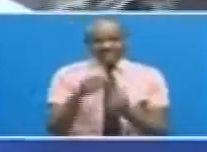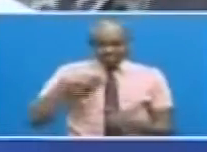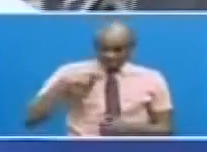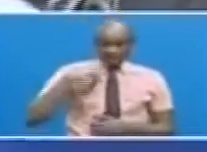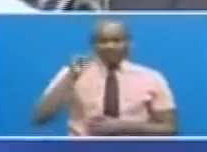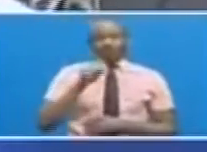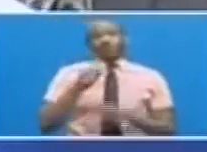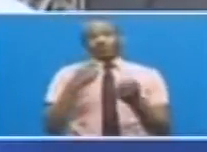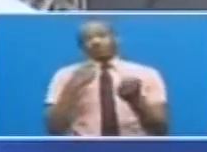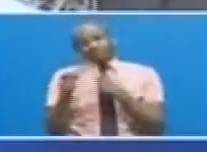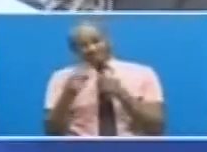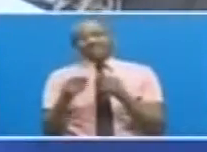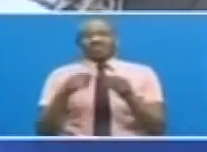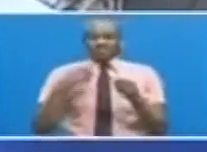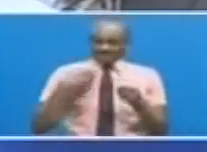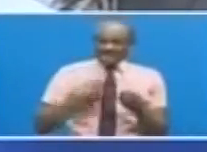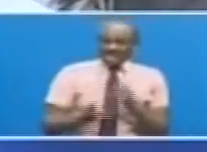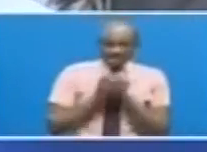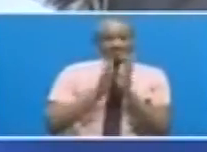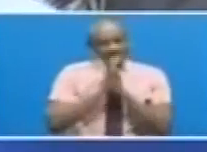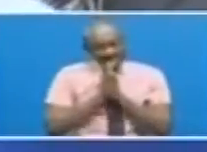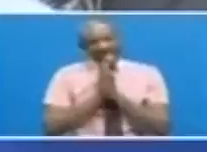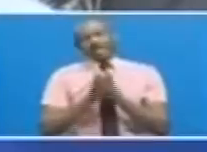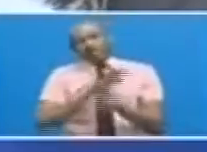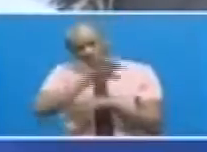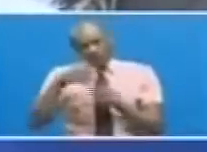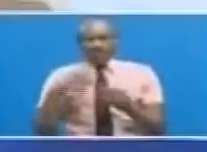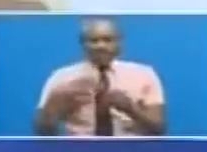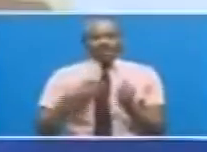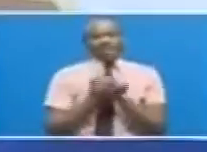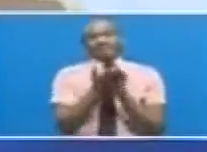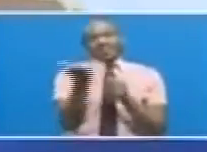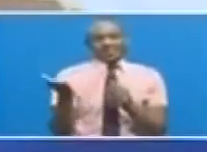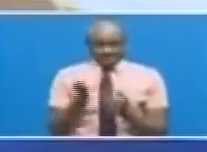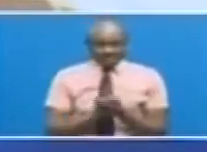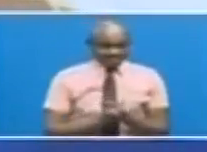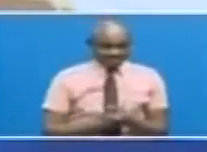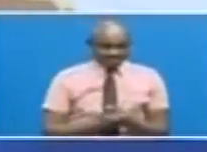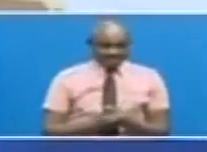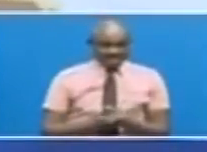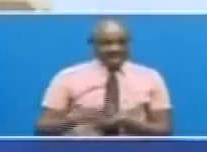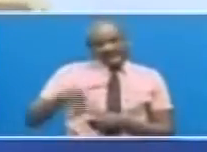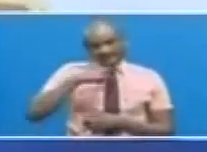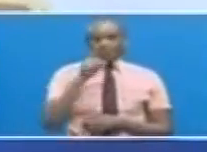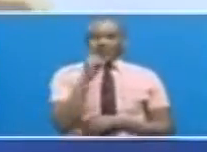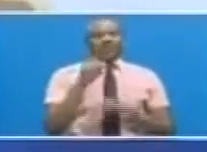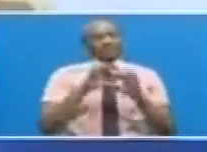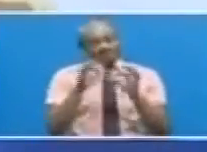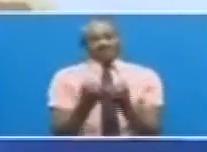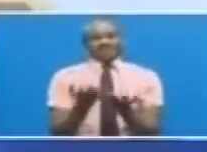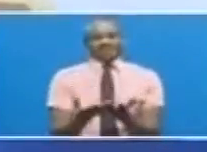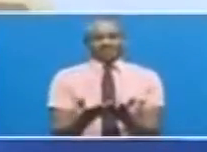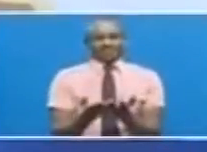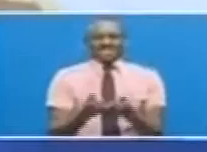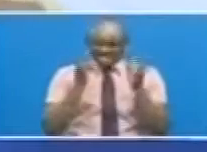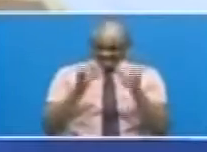reach out with our kindness and hospitality and prayers to the entirety of the Muslim Ummah. Sisi umoja wetu ndio nguvu yetu. Na